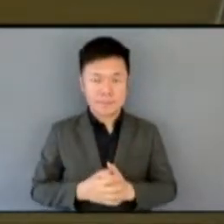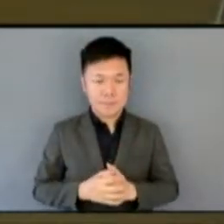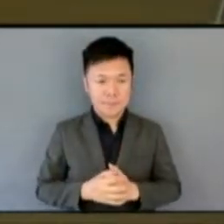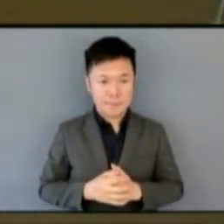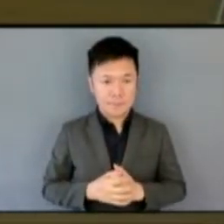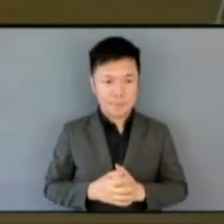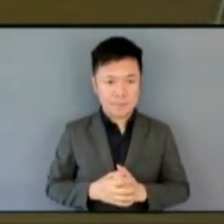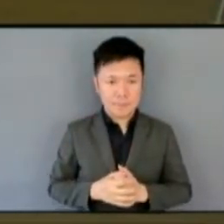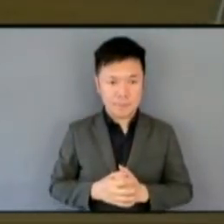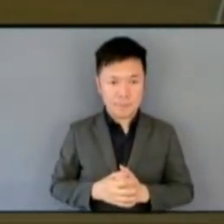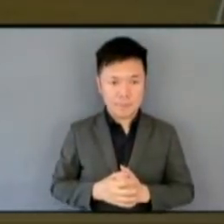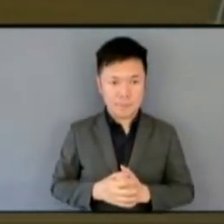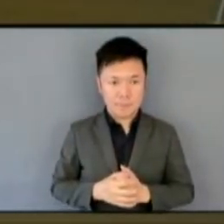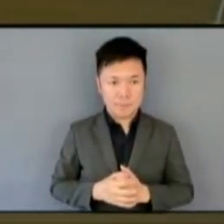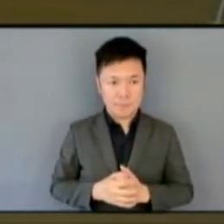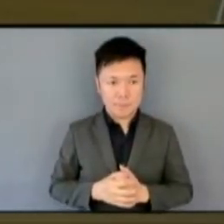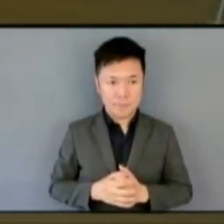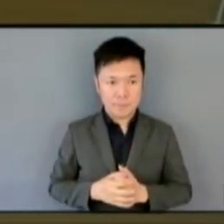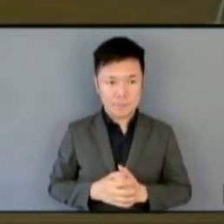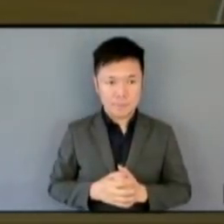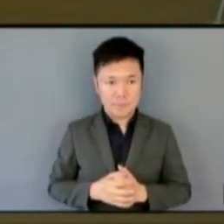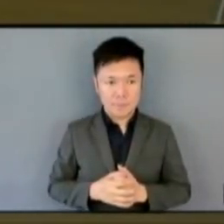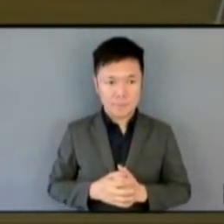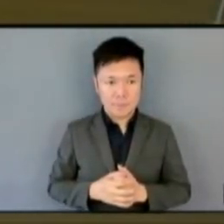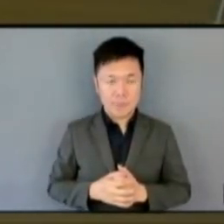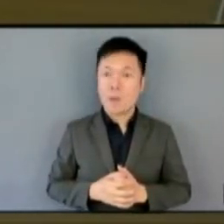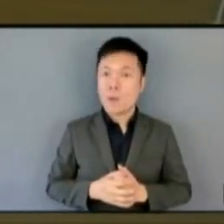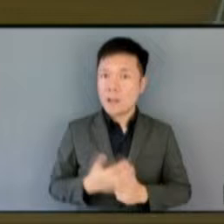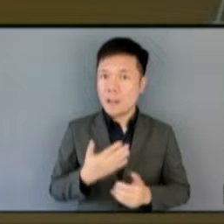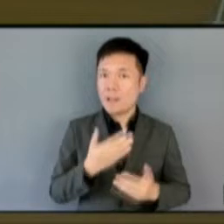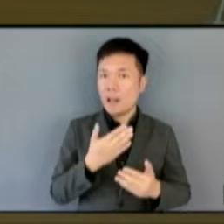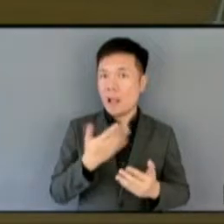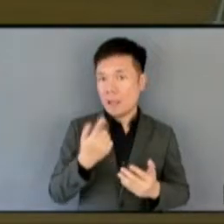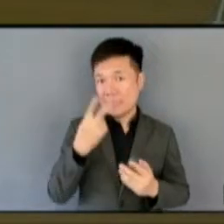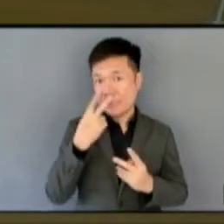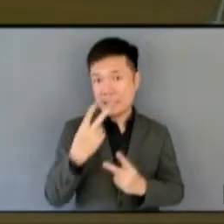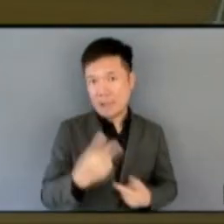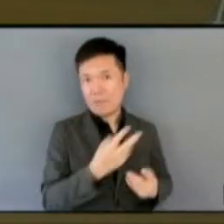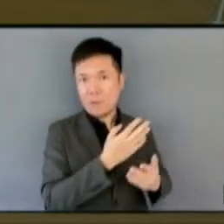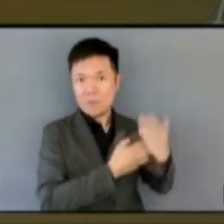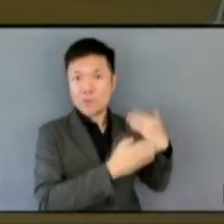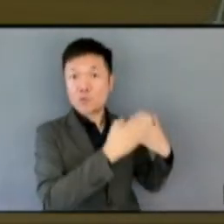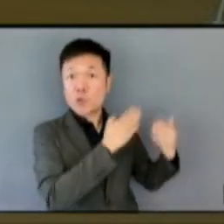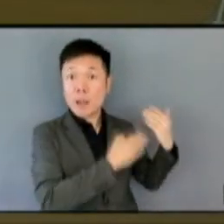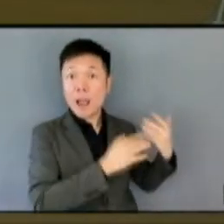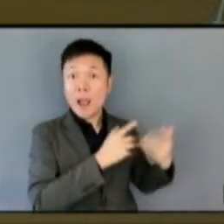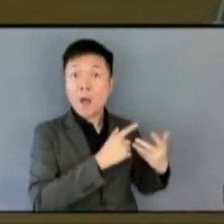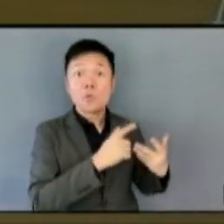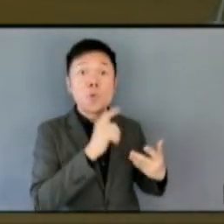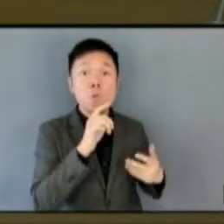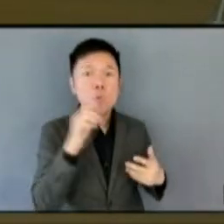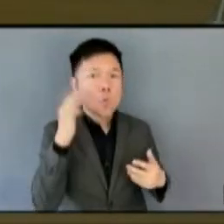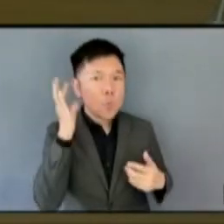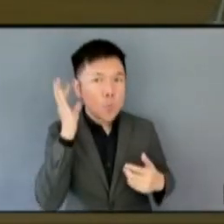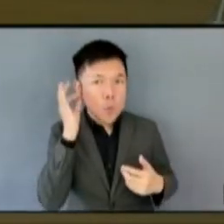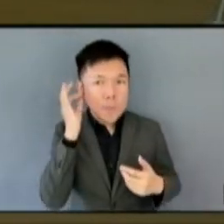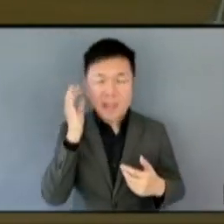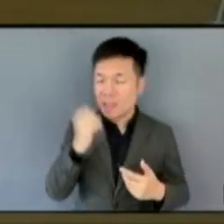численность женщин в репродуктивном возрасте. По итогам прошлого года сохраняется тенденция снижения